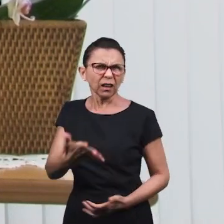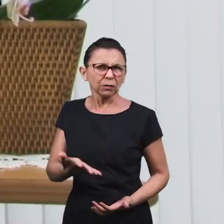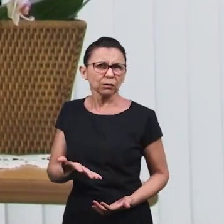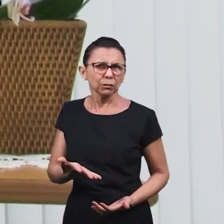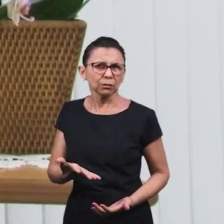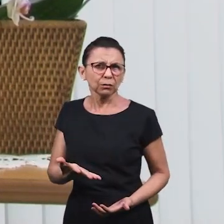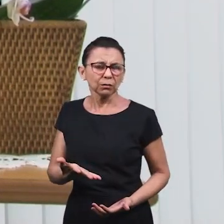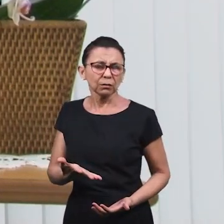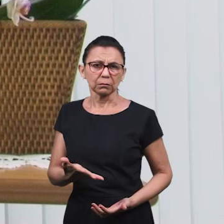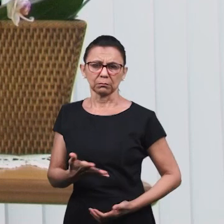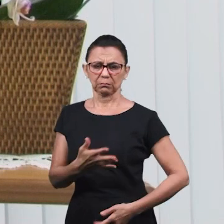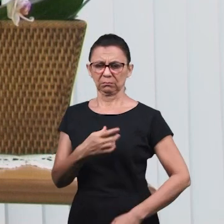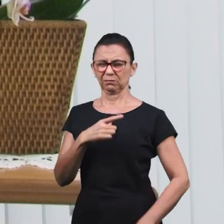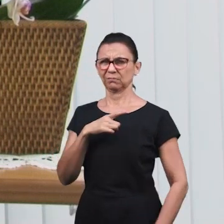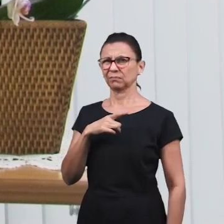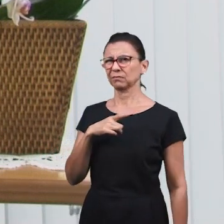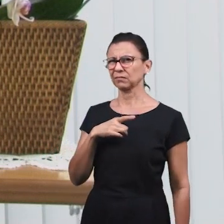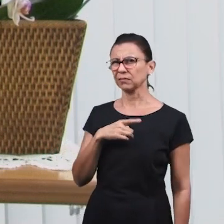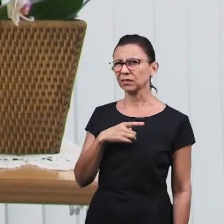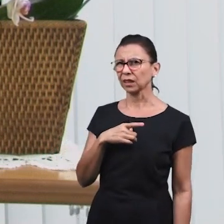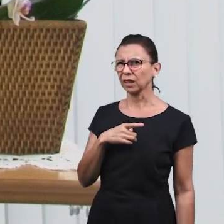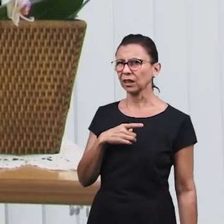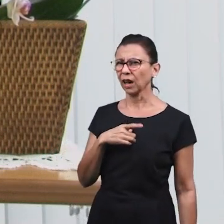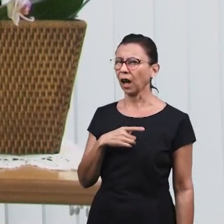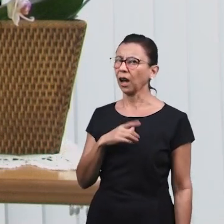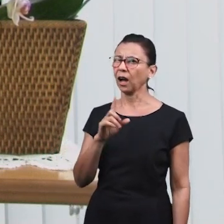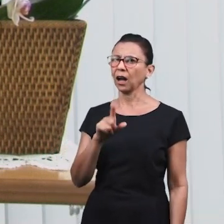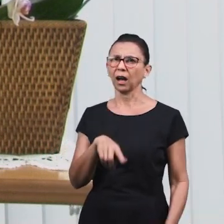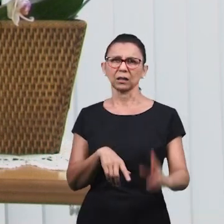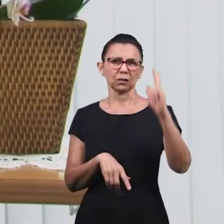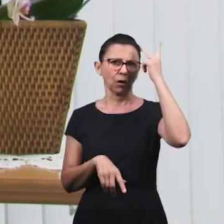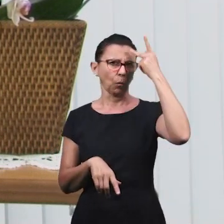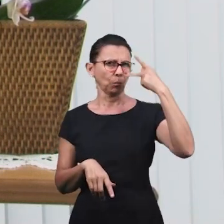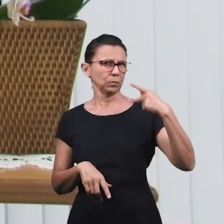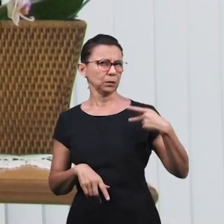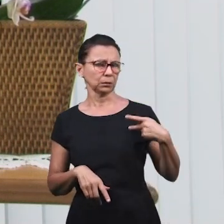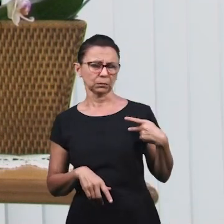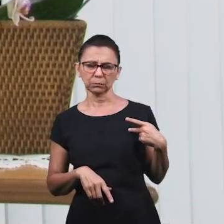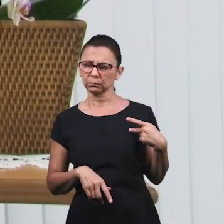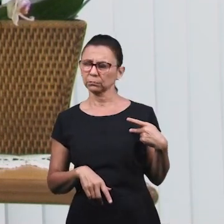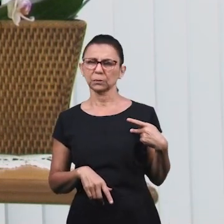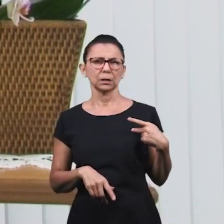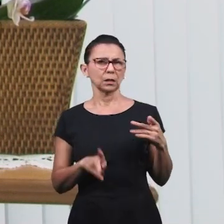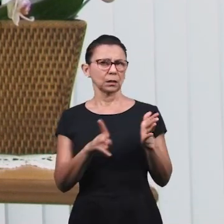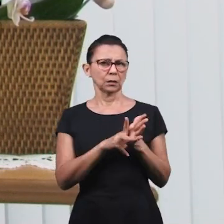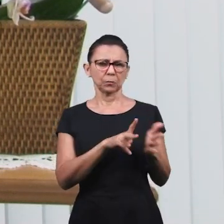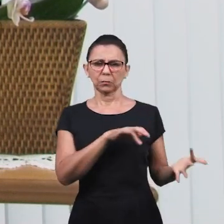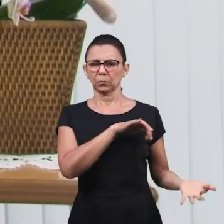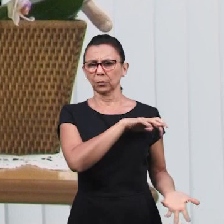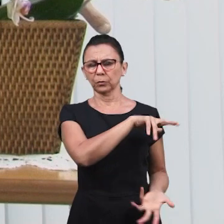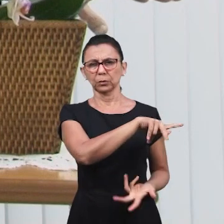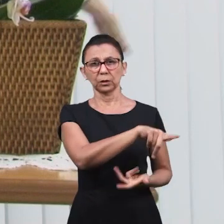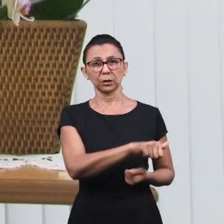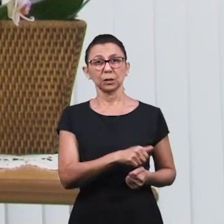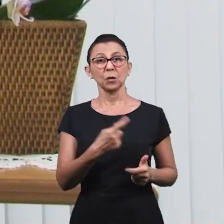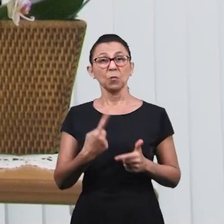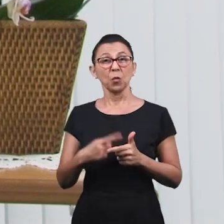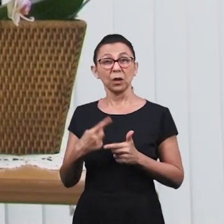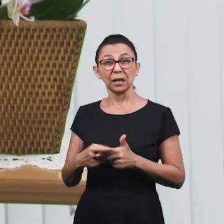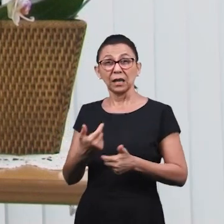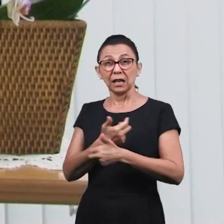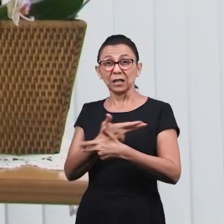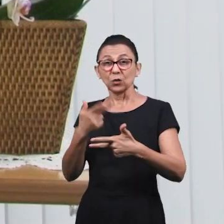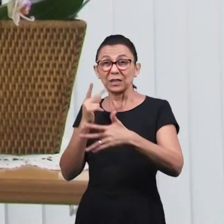L'évangile devient moderne. S'il y a un évangile qui devient moderne, il est